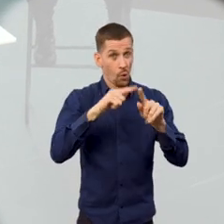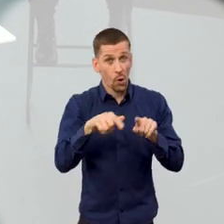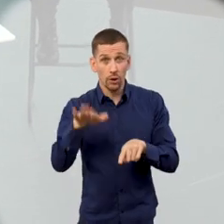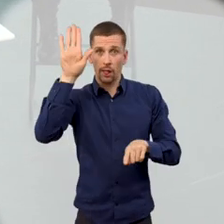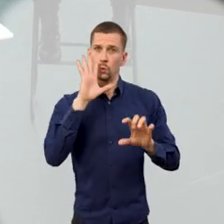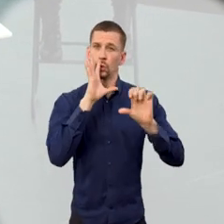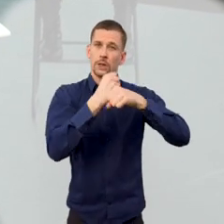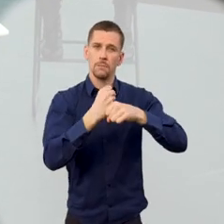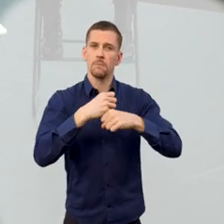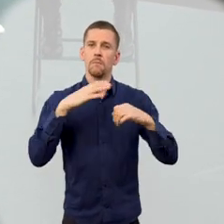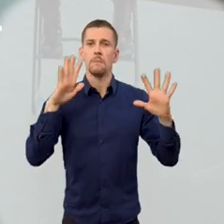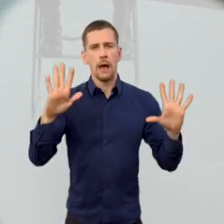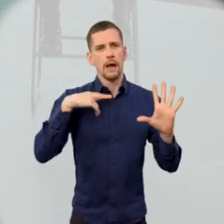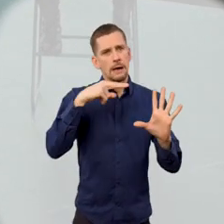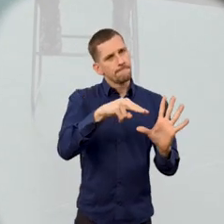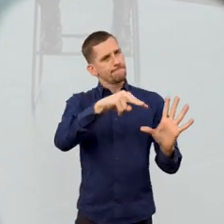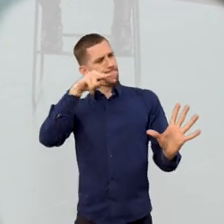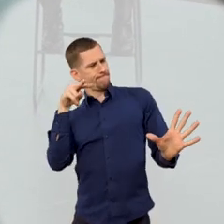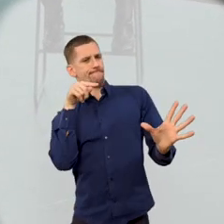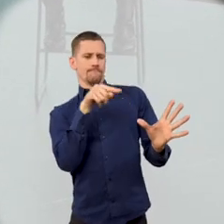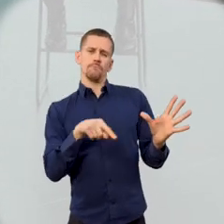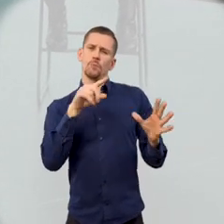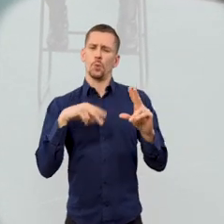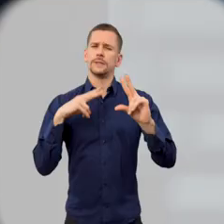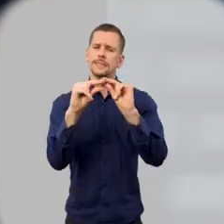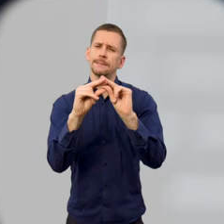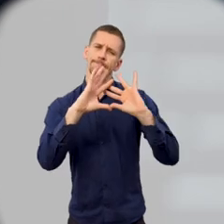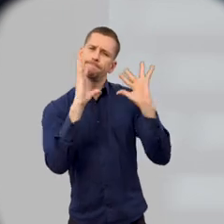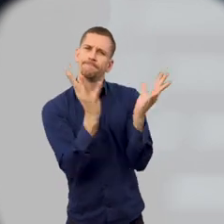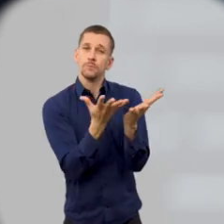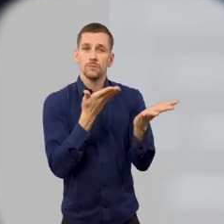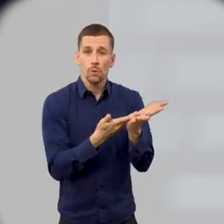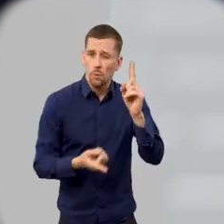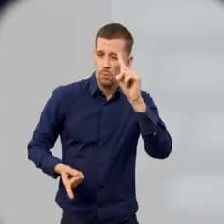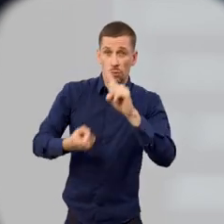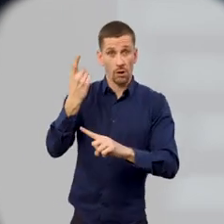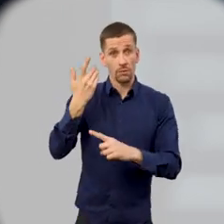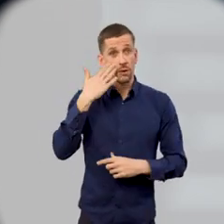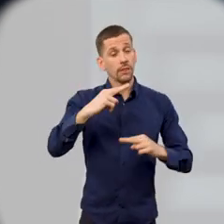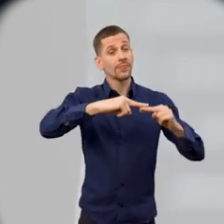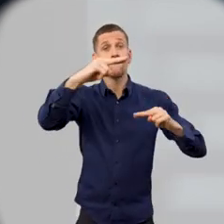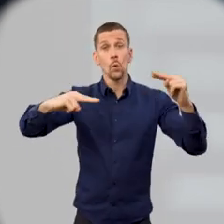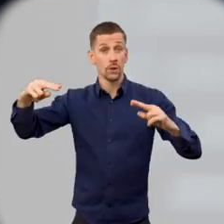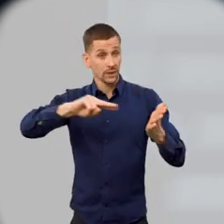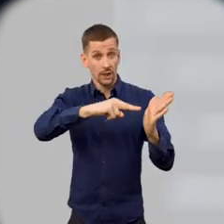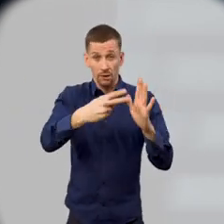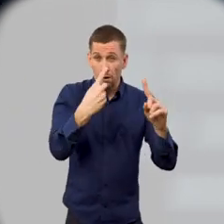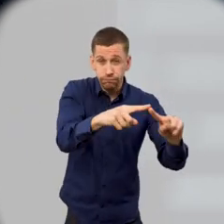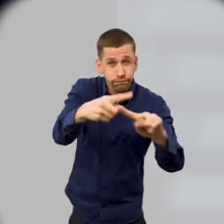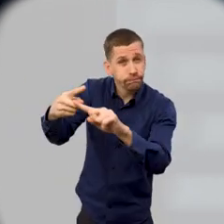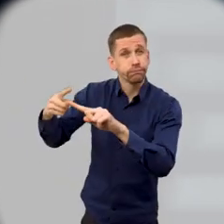partie du jeu pour nous quand on accueille nos candidats. Mais je peux vous dire qu'on va juger des choses aussi différentes que le niveau technique, bien entendu.